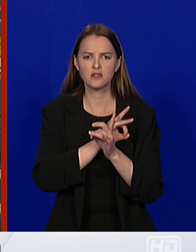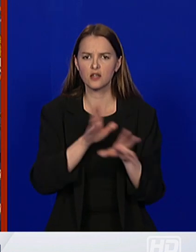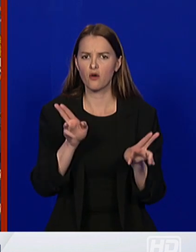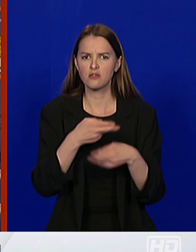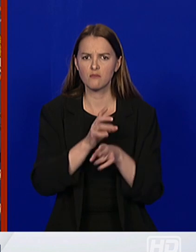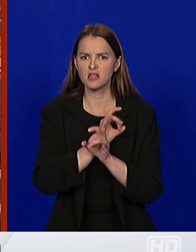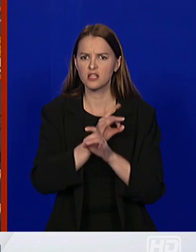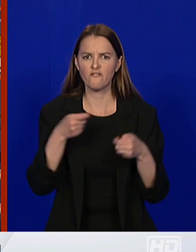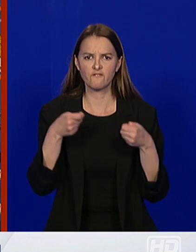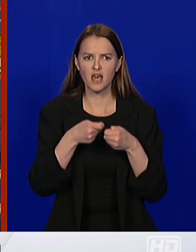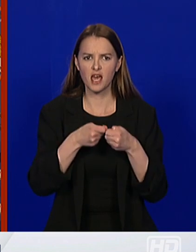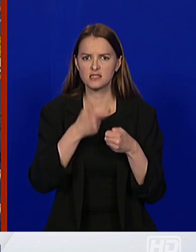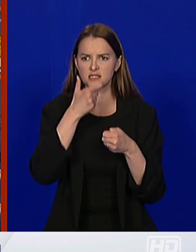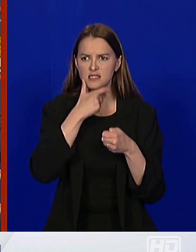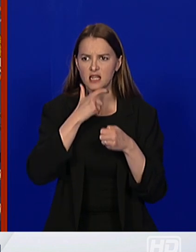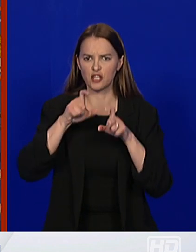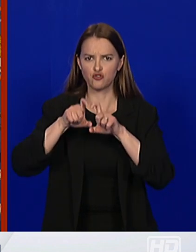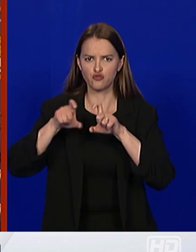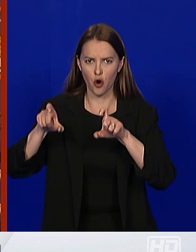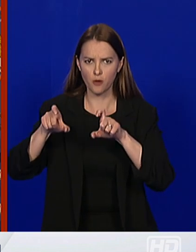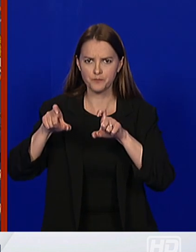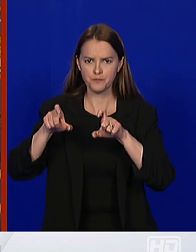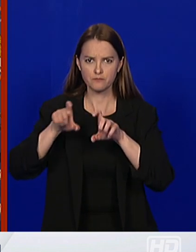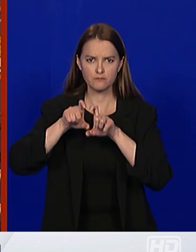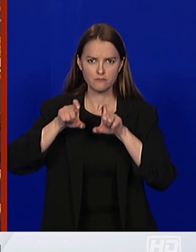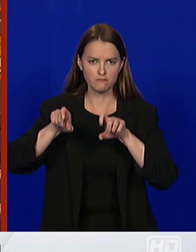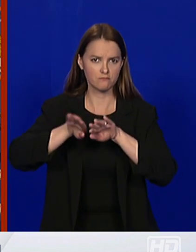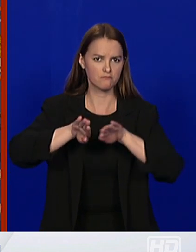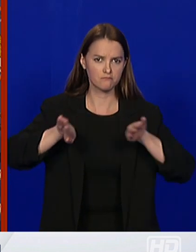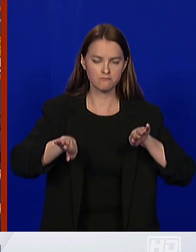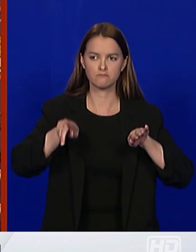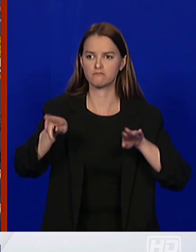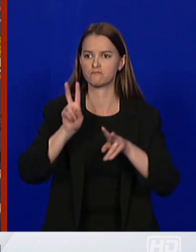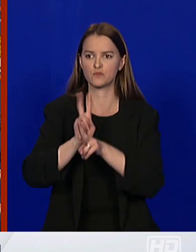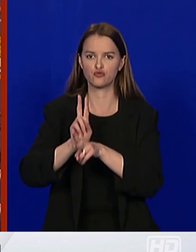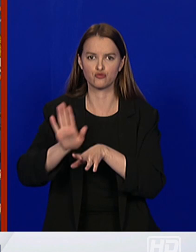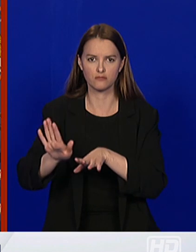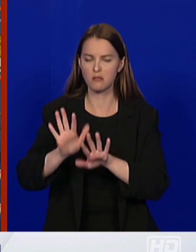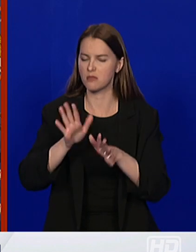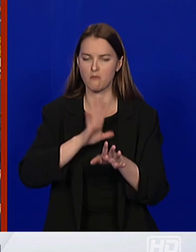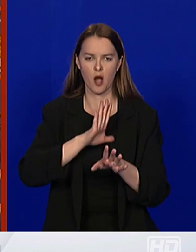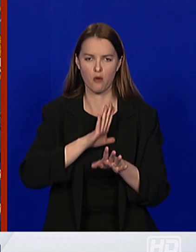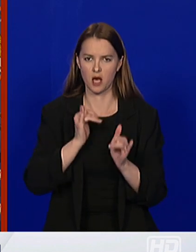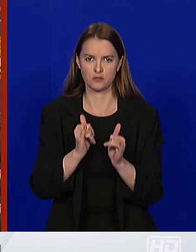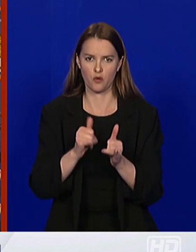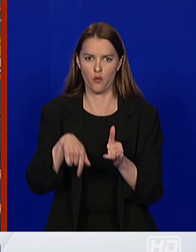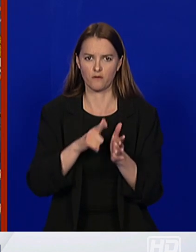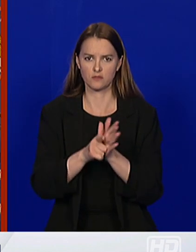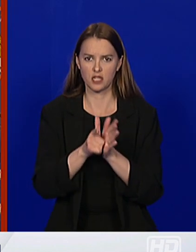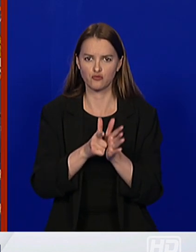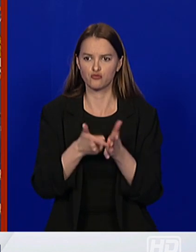sa domom tamo, dakle dom je potpuno sačuvan, ni nema nikakve opasnosti u ovom trenutku, dakle da se